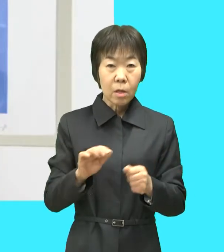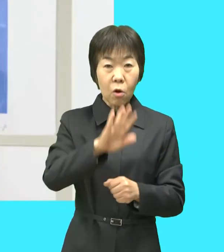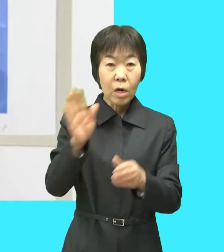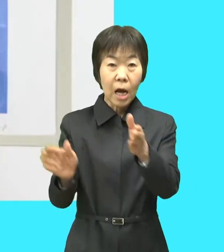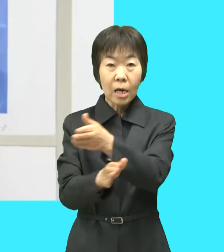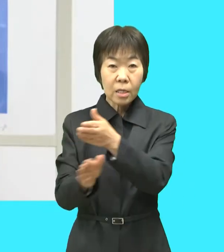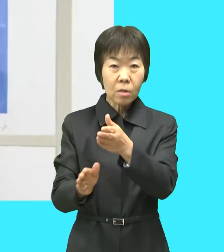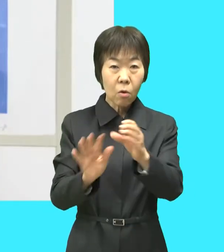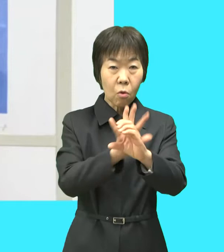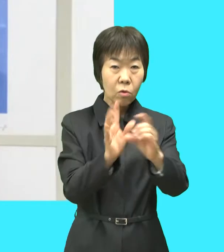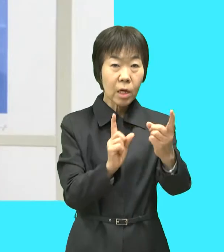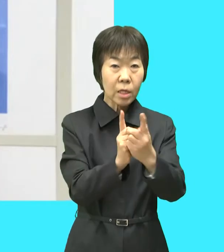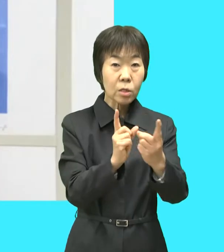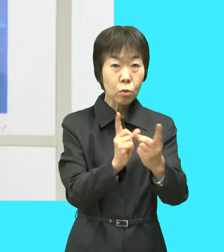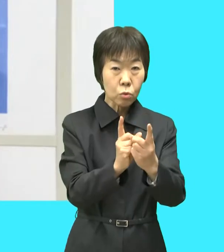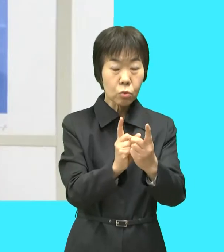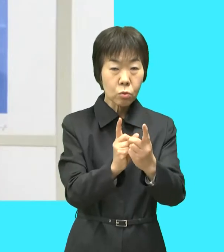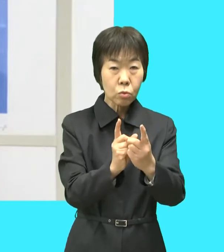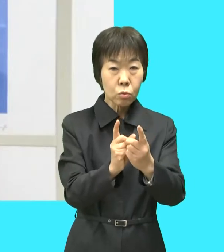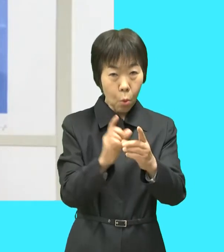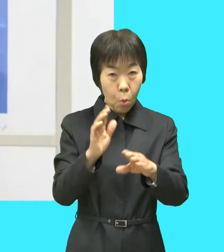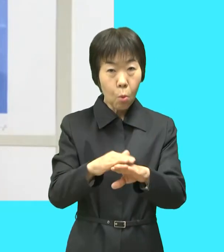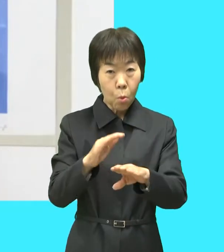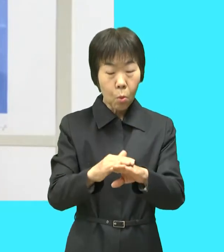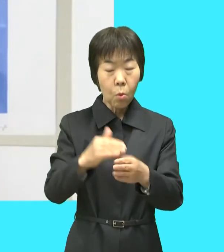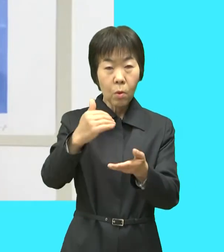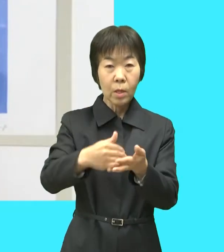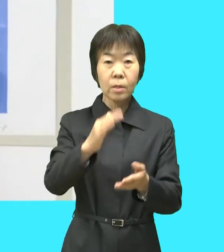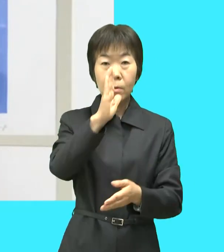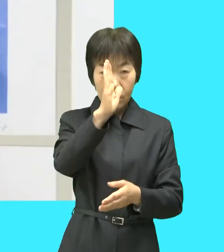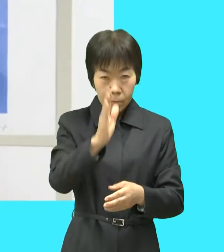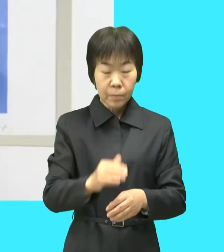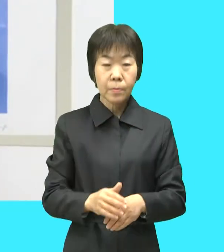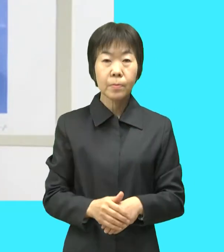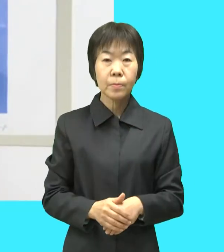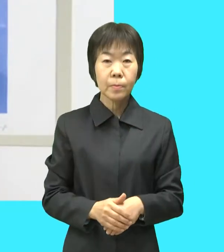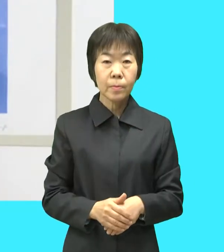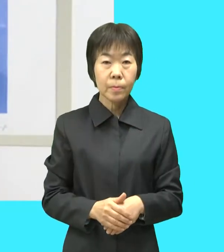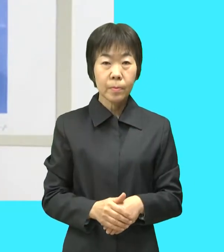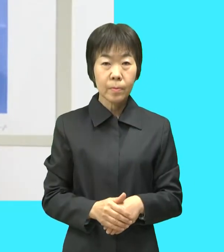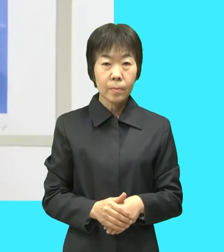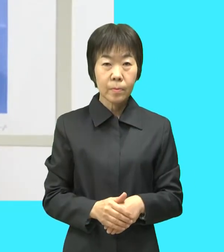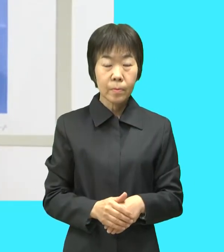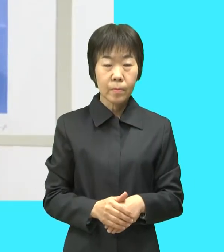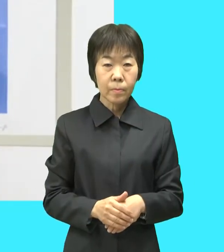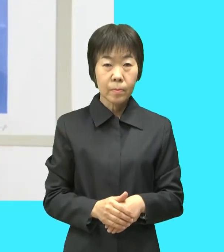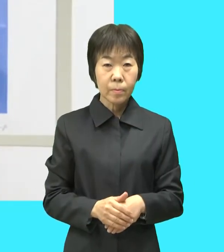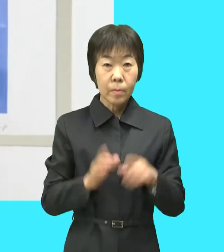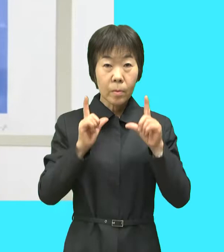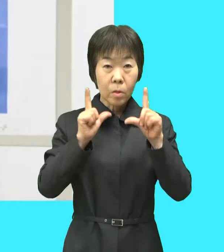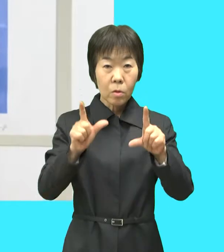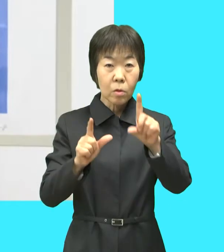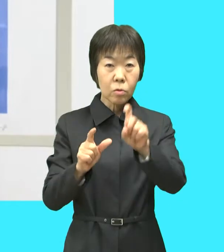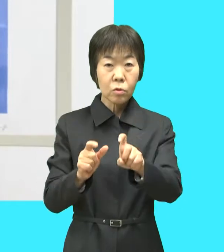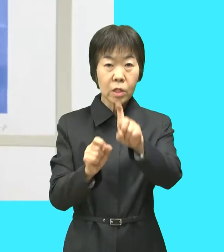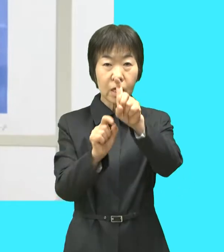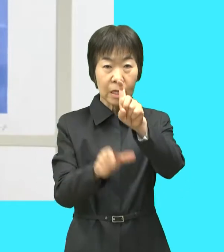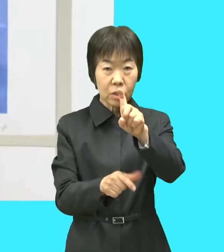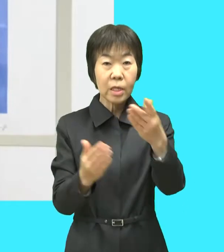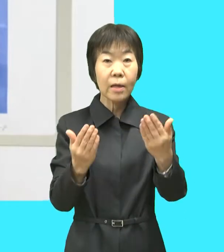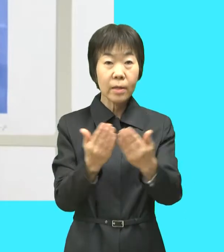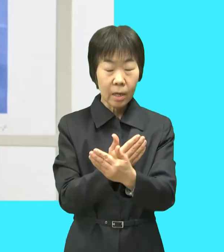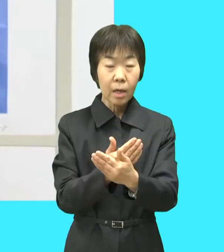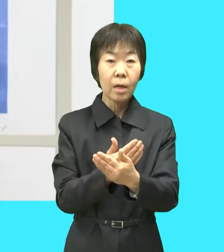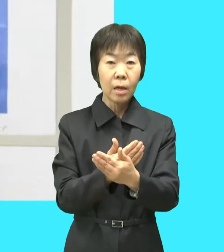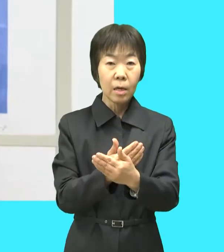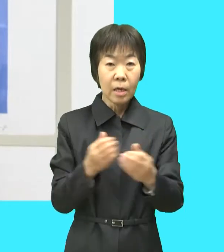とコロナ対策をどう両立させていくのか、県のお考えをお伺いさせてください。 はい、11月に入りま